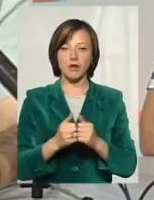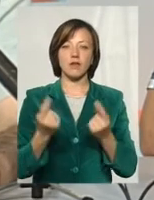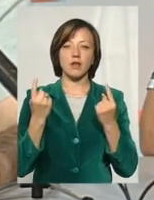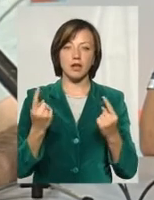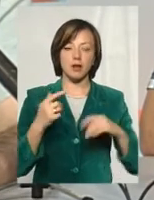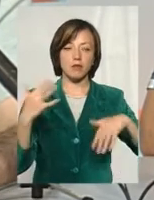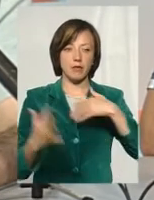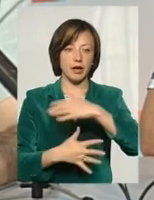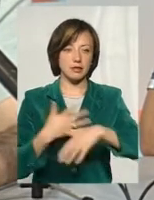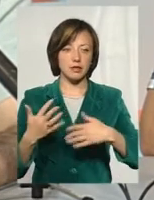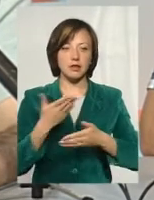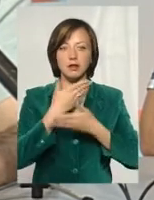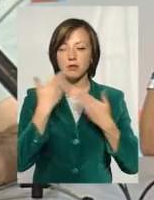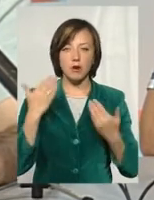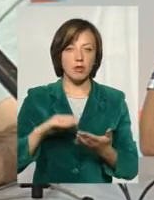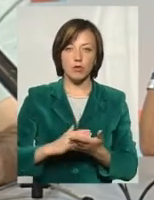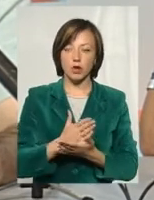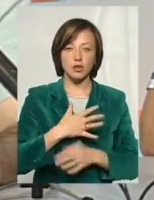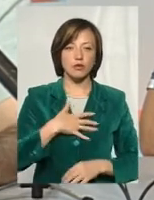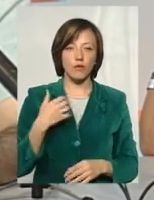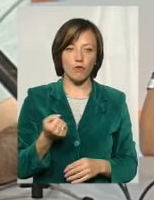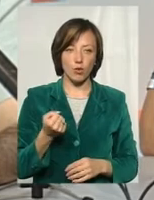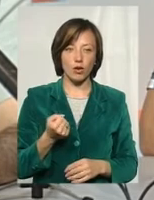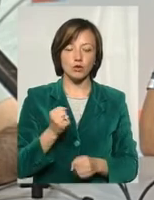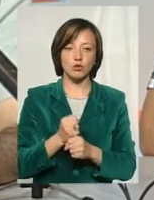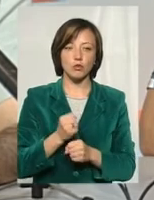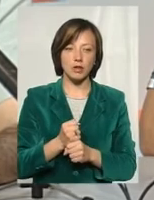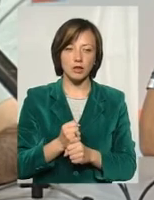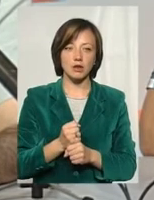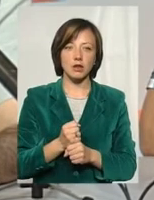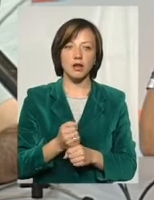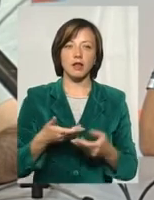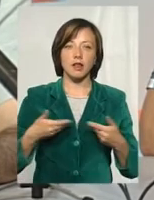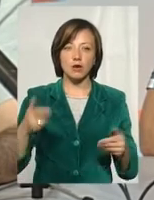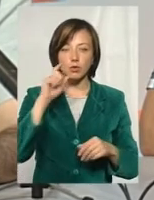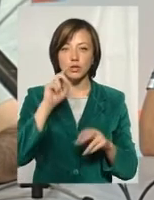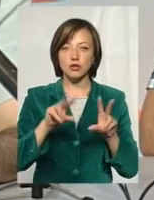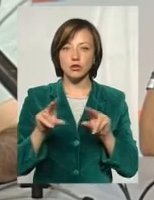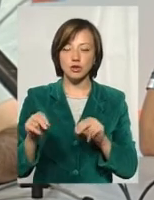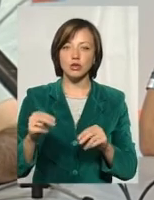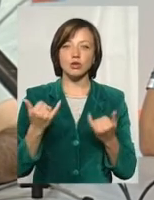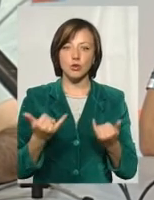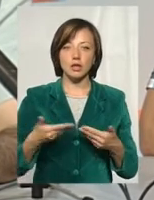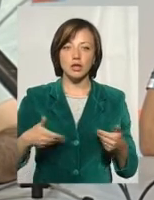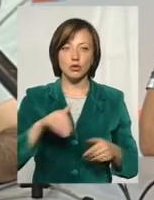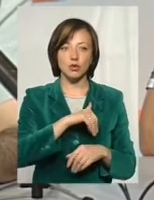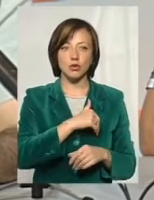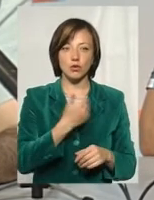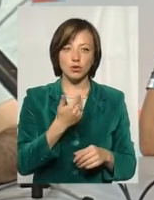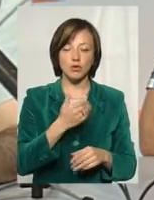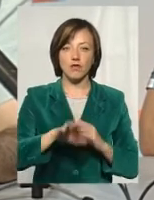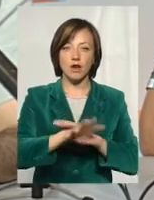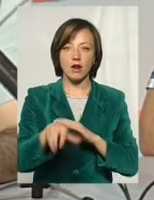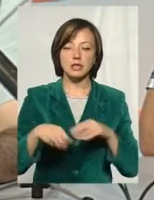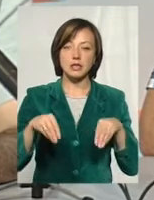великий безлад, немає політичної волі зробити нас, українцями, щасливими. Сьогодні нас хочуть безцінно